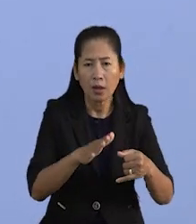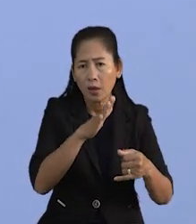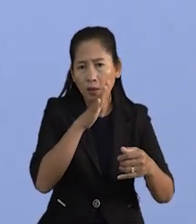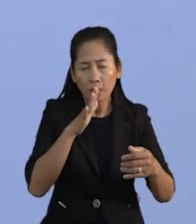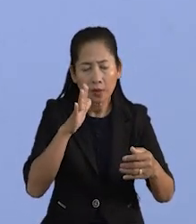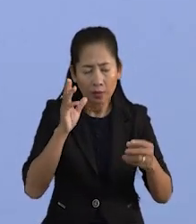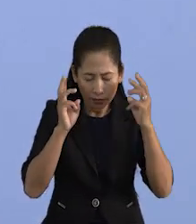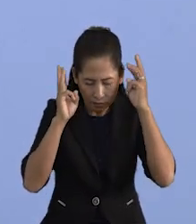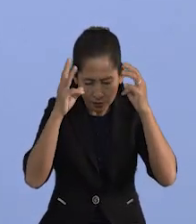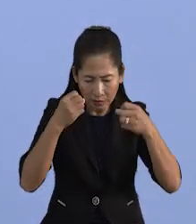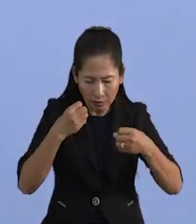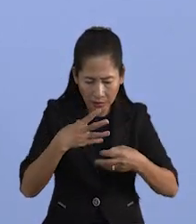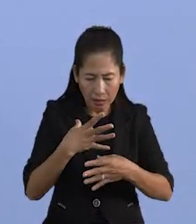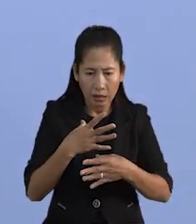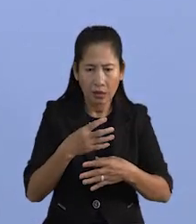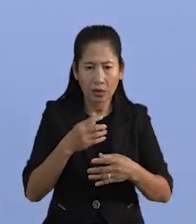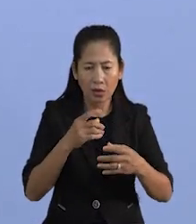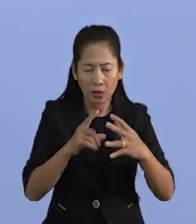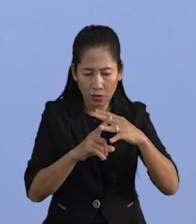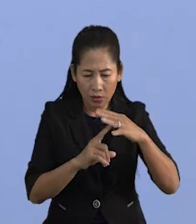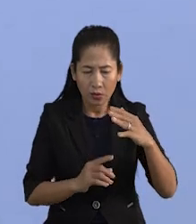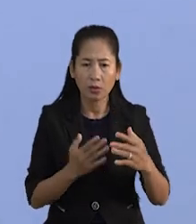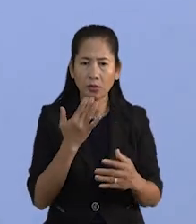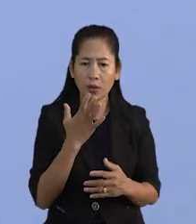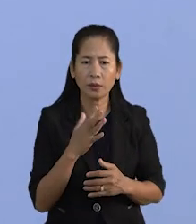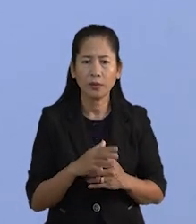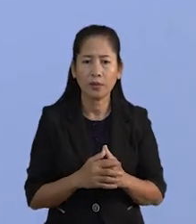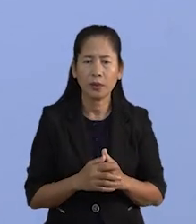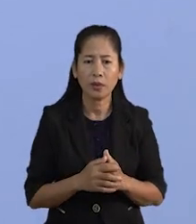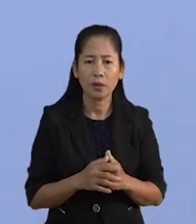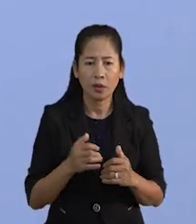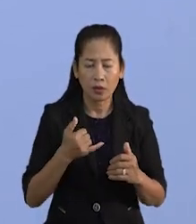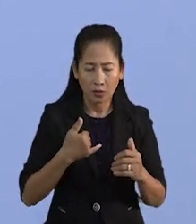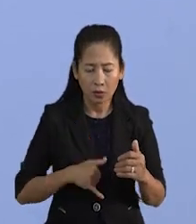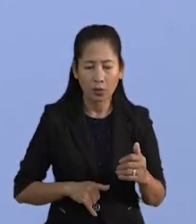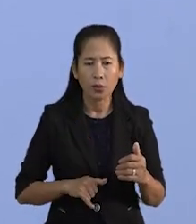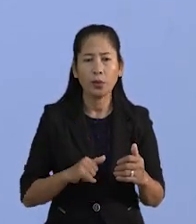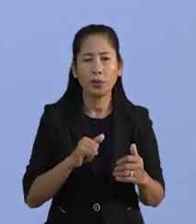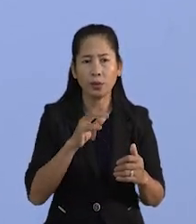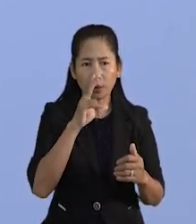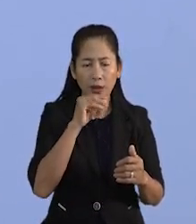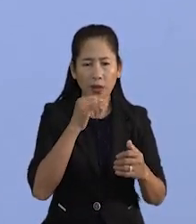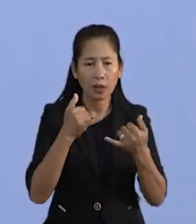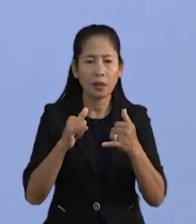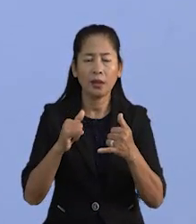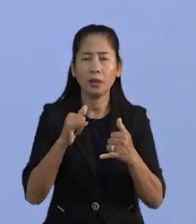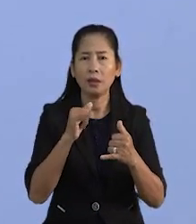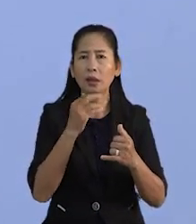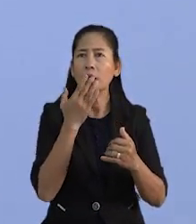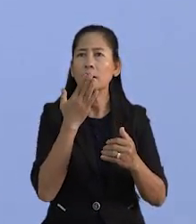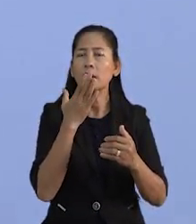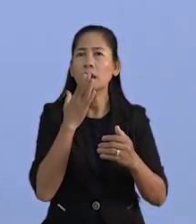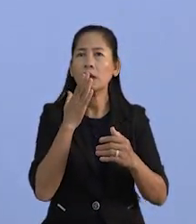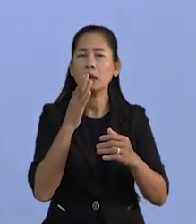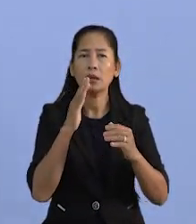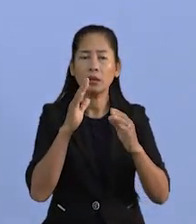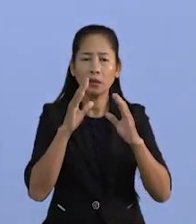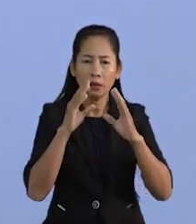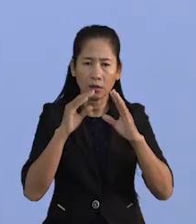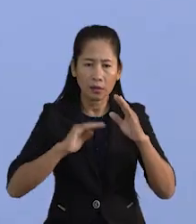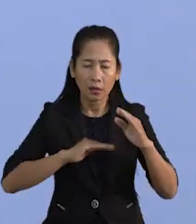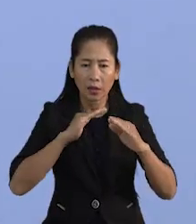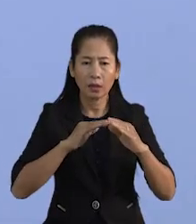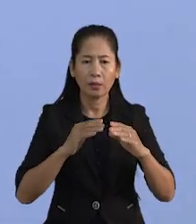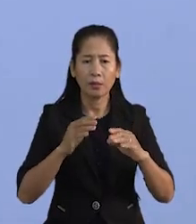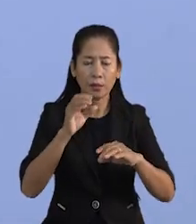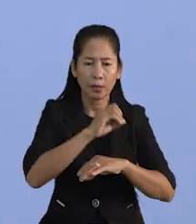មន់បារម្ភខ្លាំងណាស់ខ្លាចកូនលង់ទឹកណាកូនទាលេងទឹកស្កប់ស្កល់ដល់ពេលប្រលប់នាំគ្នាឡើងមកត្រ